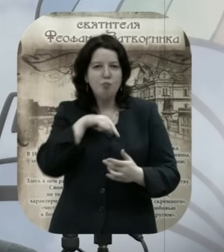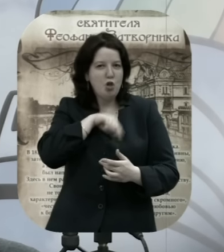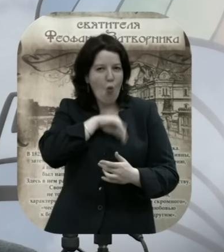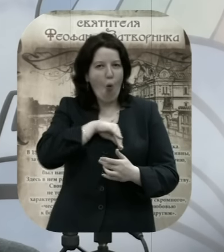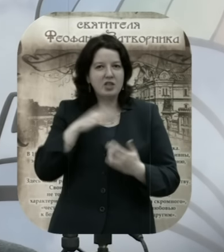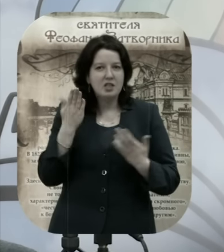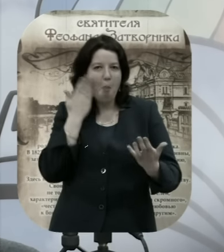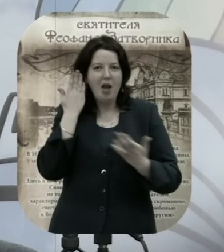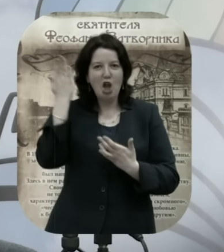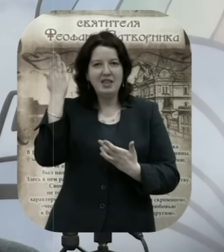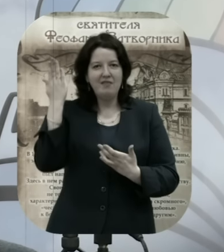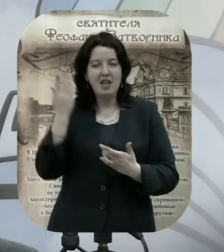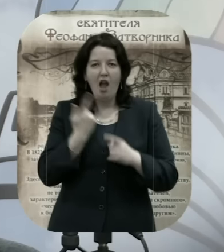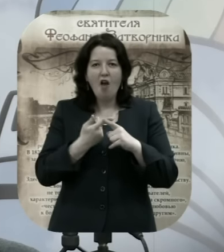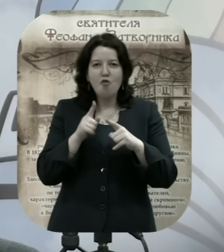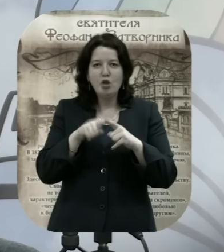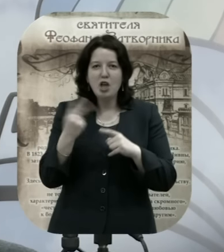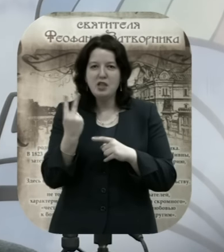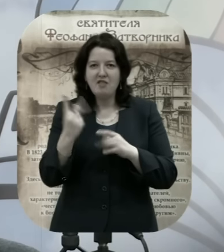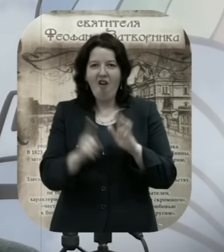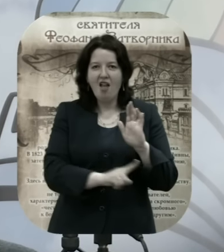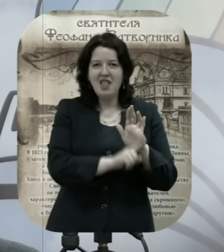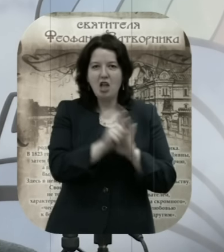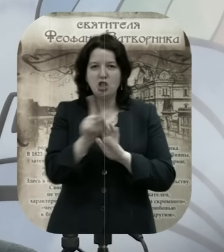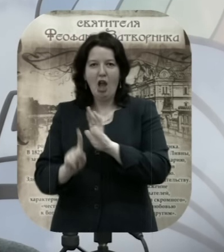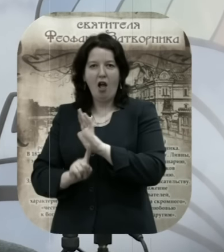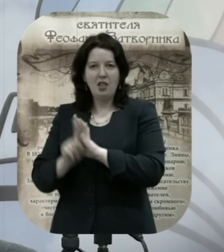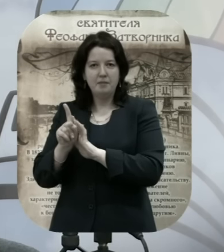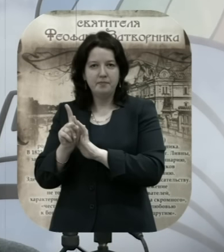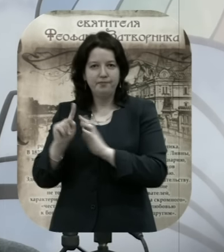божественная. Вот эти два начала.